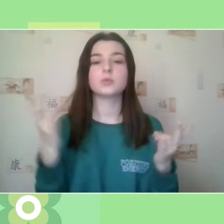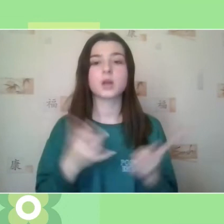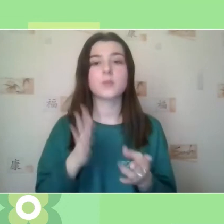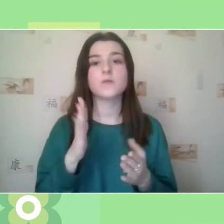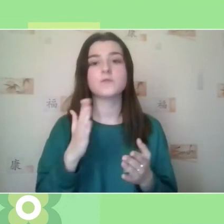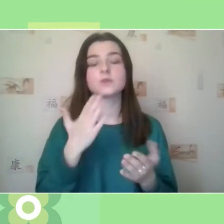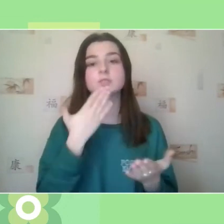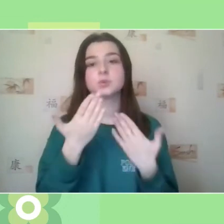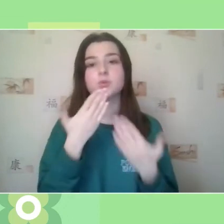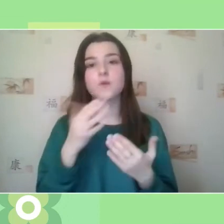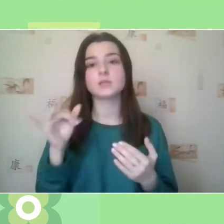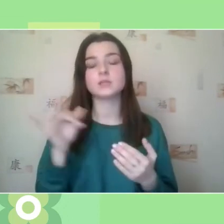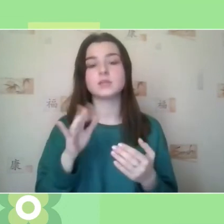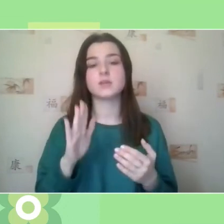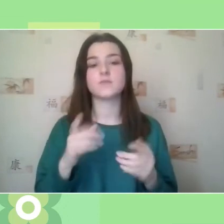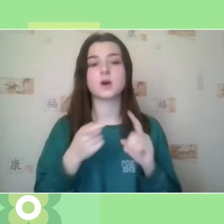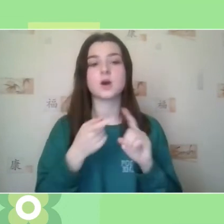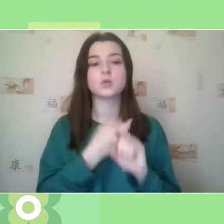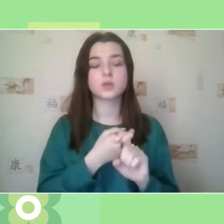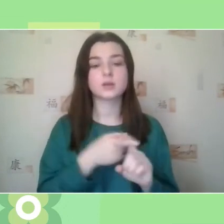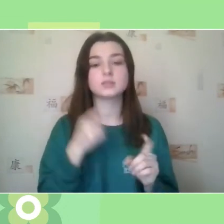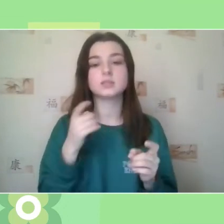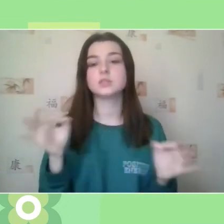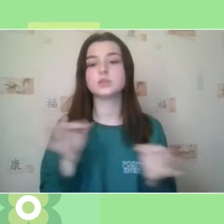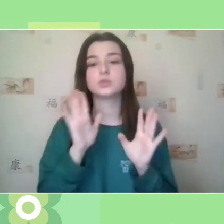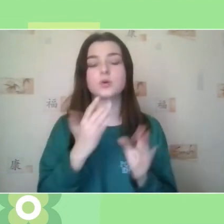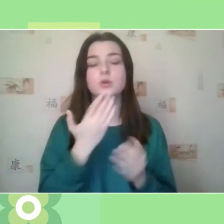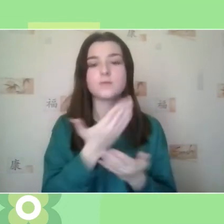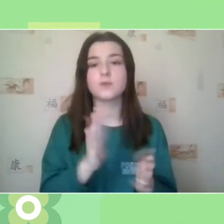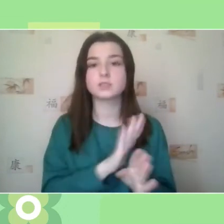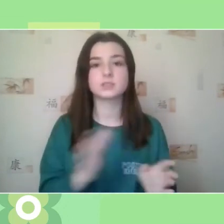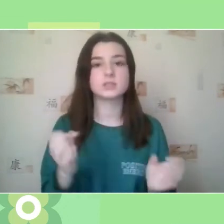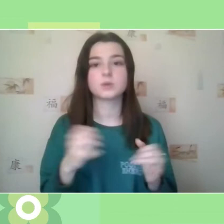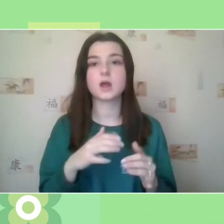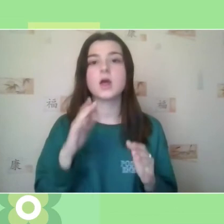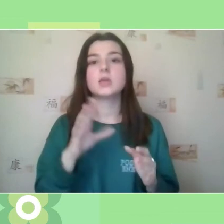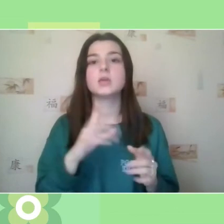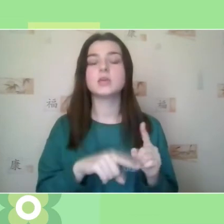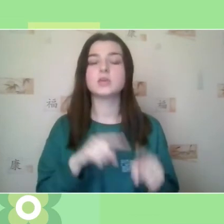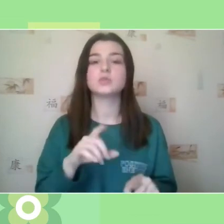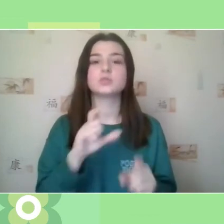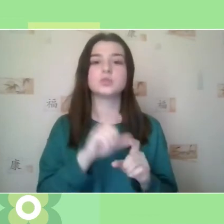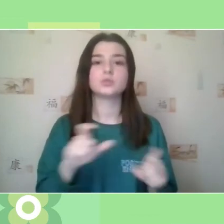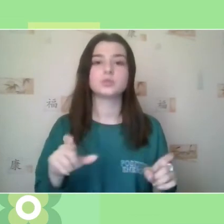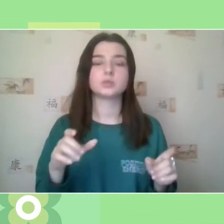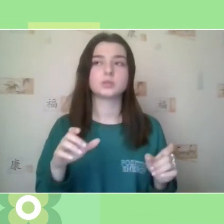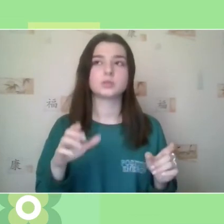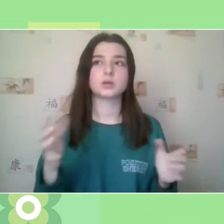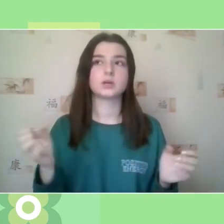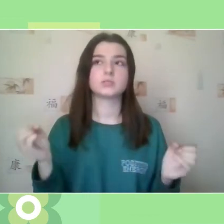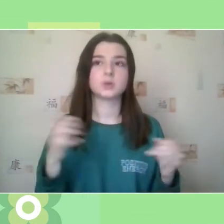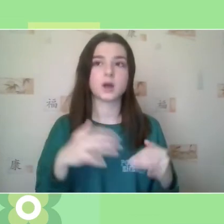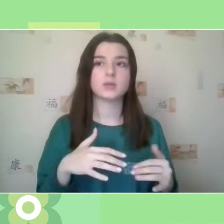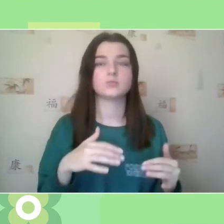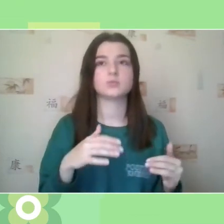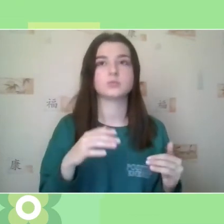контактах між бізнесами на місцевому рівні. Їх ніхто, крім вас, не збирає. Ну, іноді влада збирає на день підприємця, щоб вручити якусь подяку,